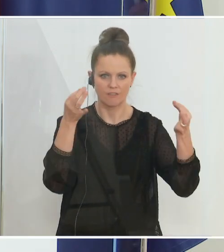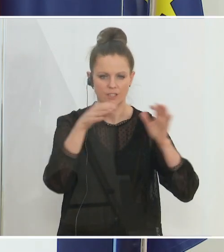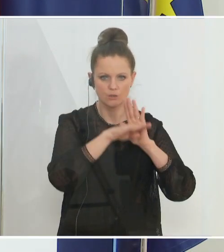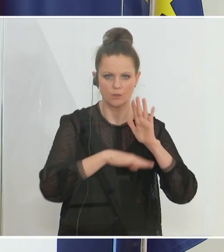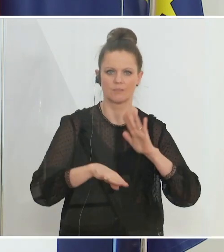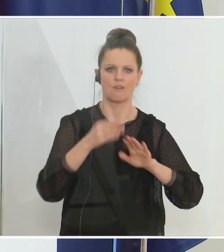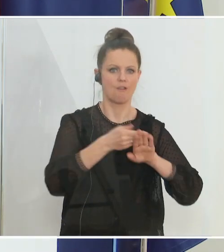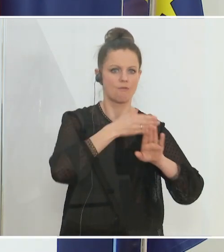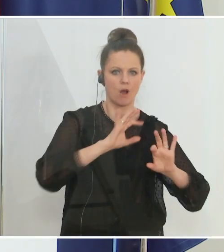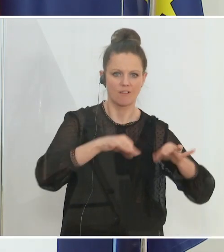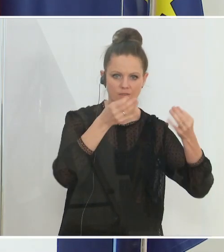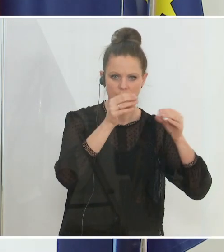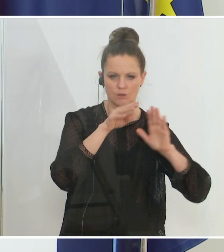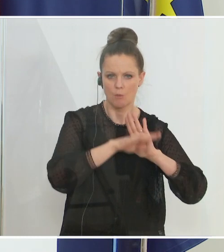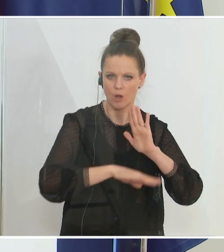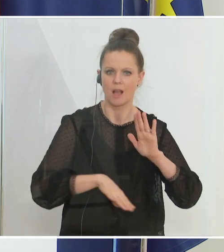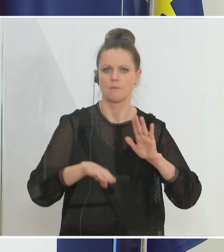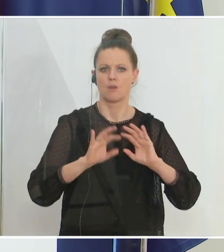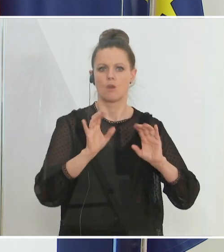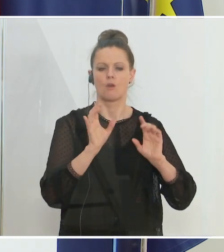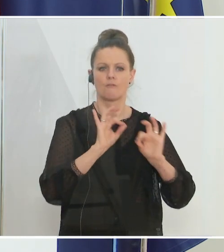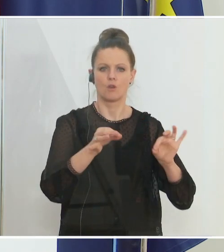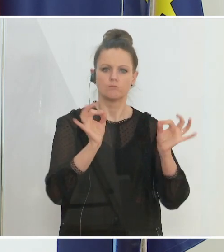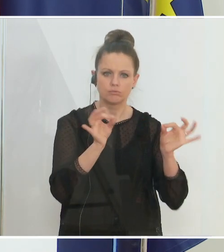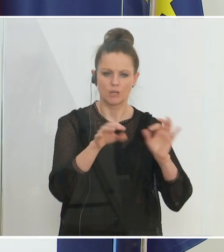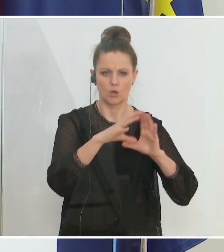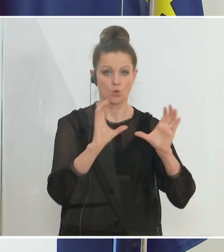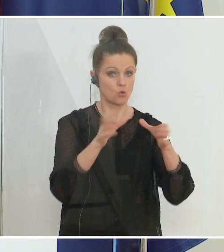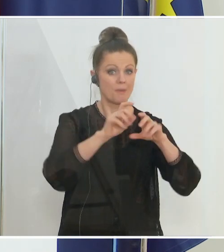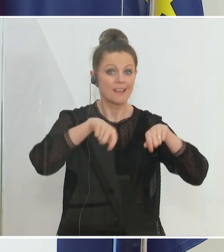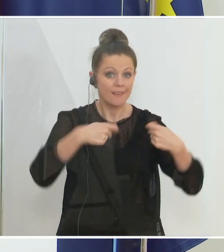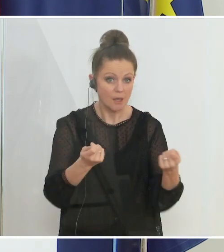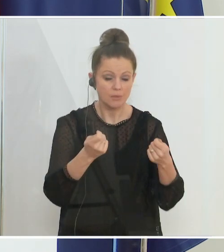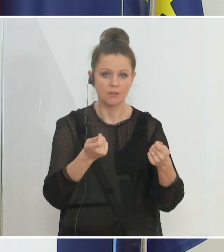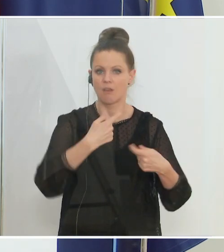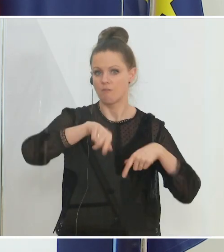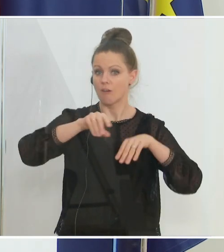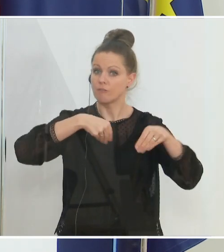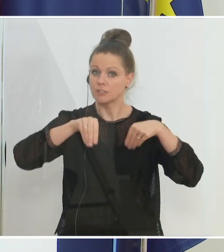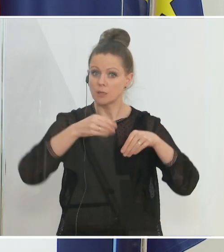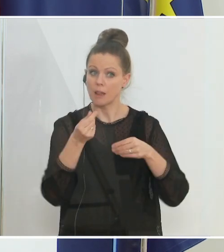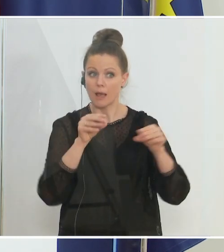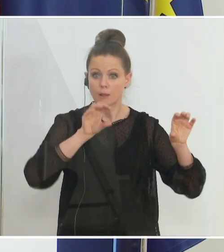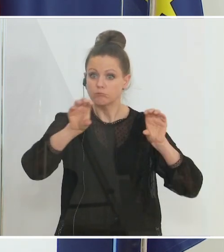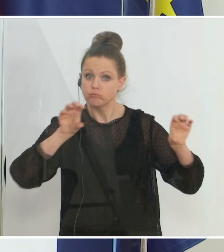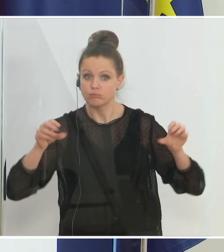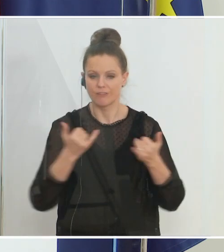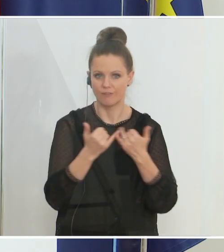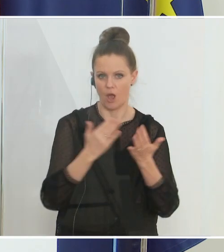Qualifikationsprogramme, Vorqualifikationsprogramme für spezifische Gruppen, all das gibt es. Wir sind flexibel, diese Mittel einzusetzen, wenn es notwendig